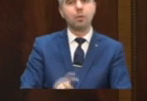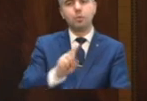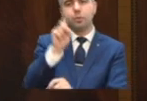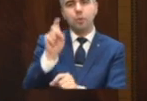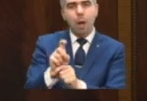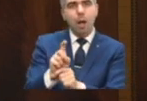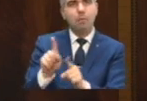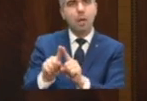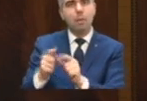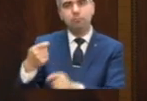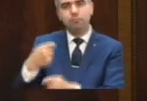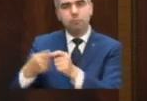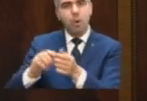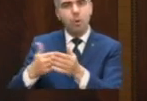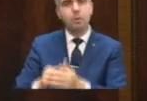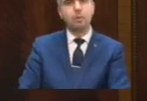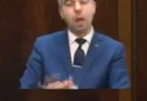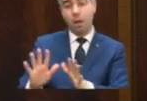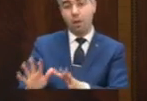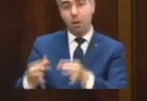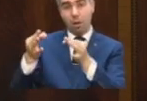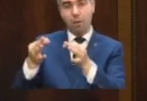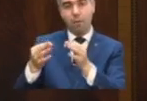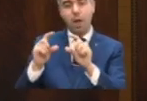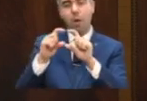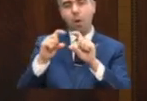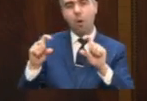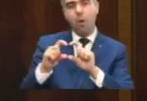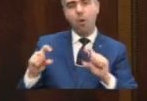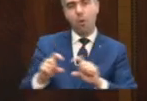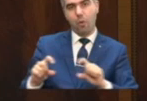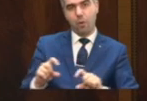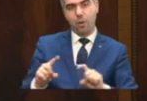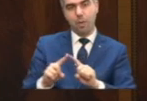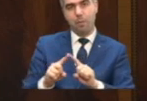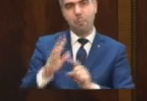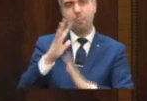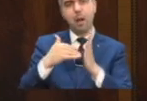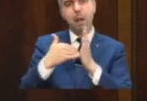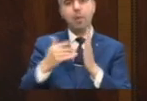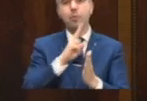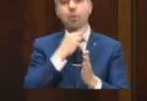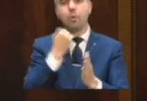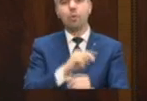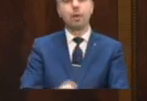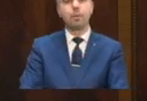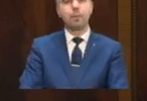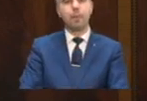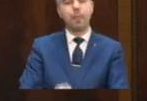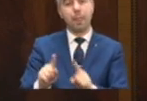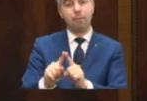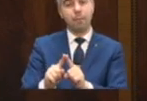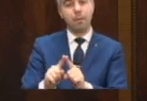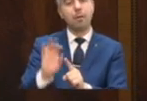والنجاعة والفعالية. أثير معكم بعض العناوين مما جاء في وثيقة البرنامج الحكومي: تحسين مناخ